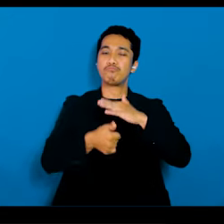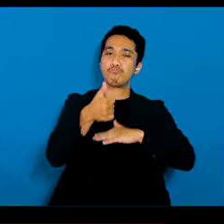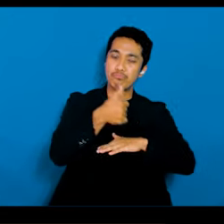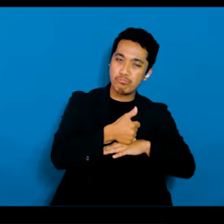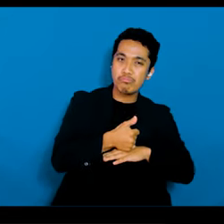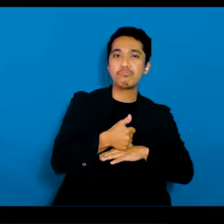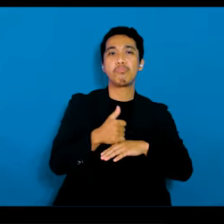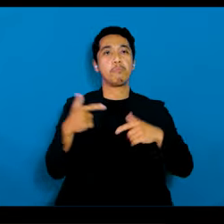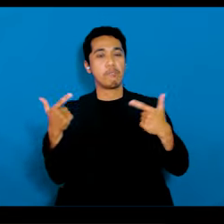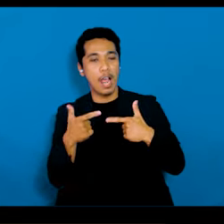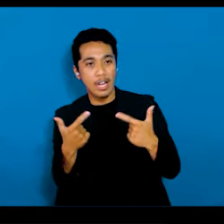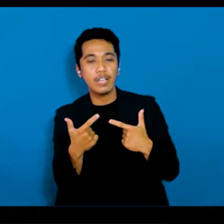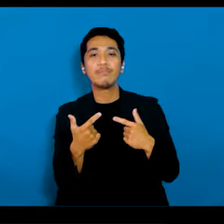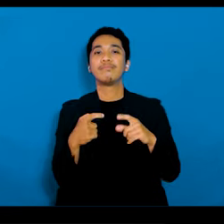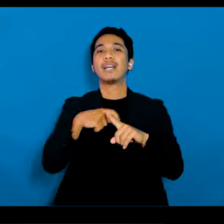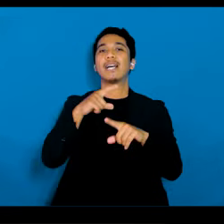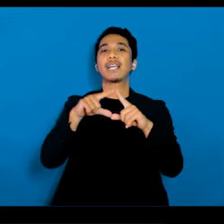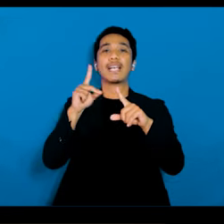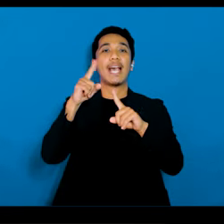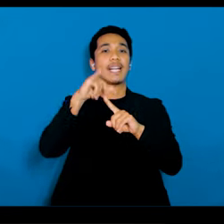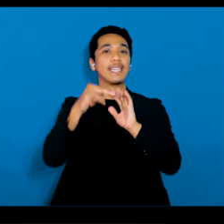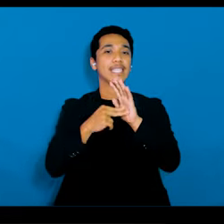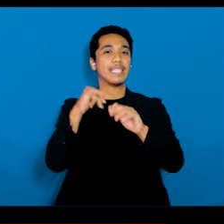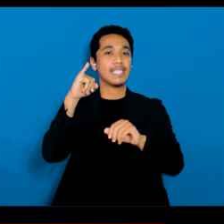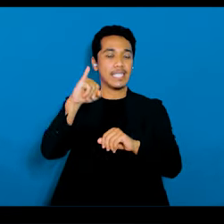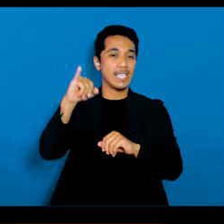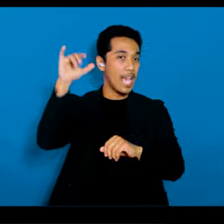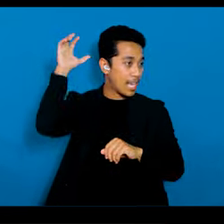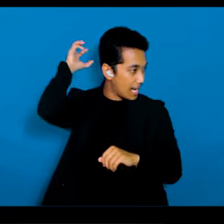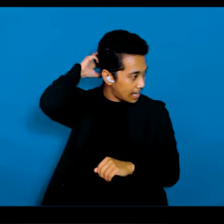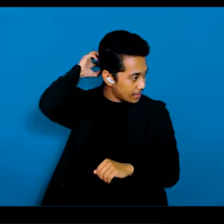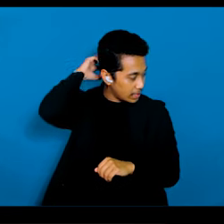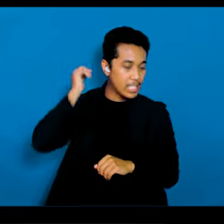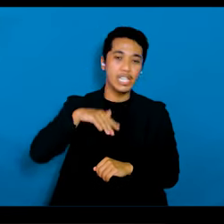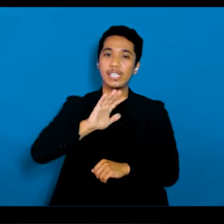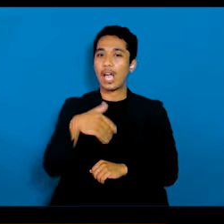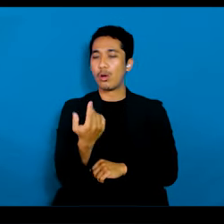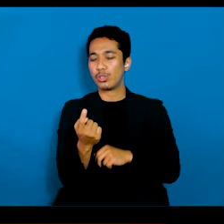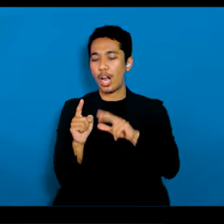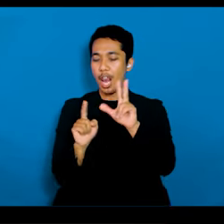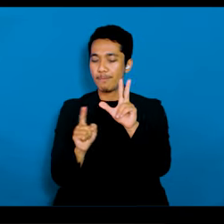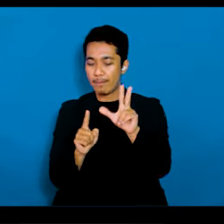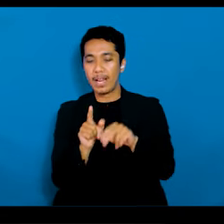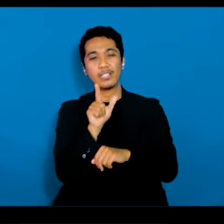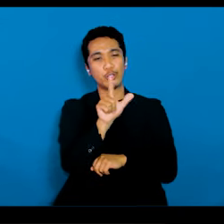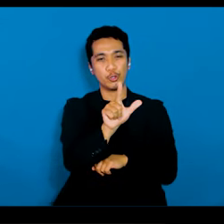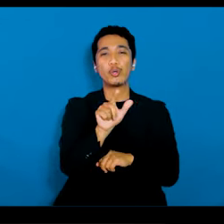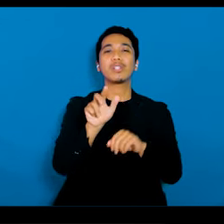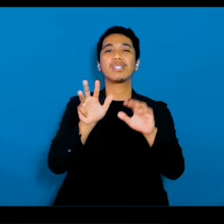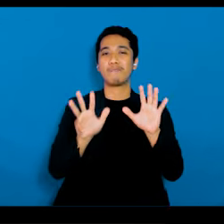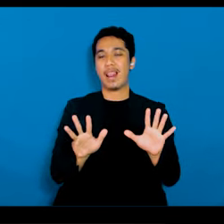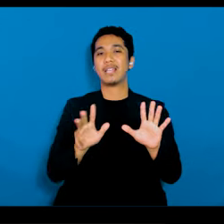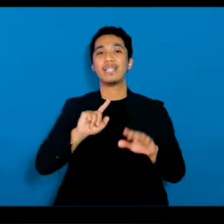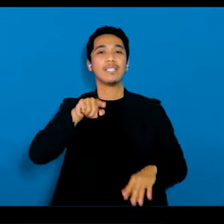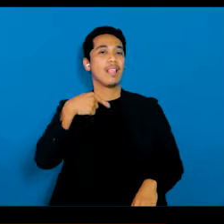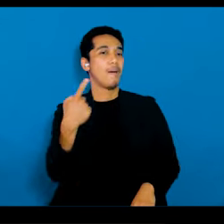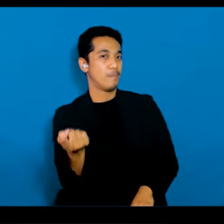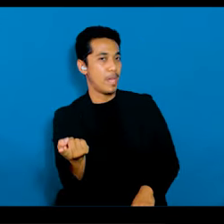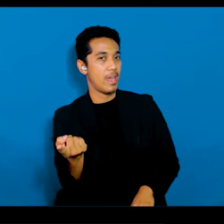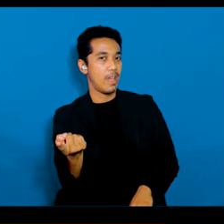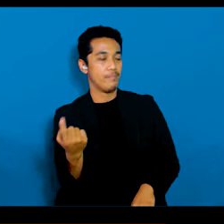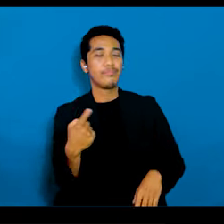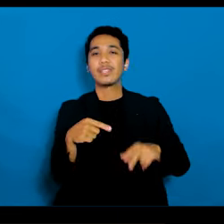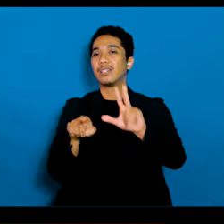panglima perang. Raden Ajeng Kartini tahun berapa itu? Raden Ajeng Kartini itu tahun